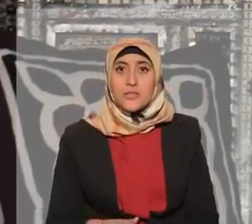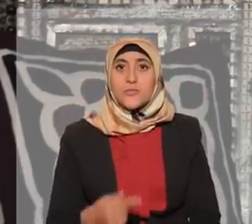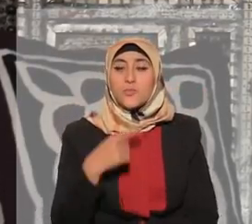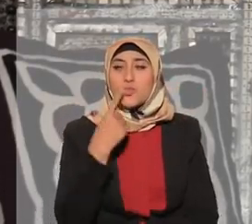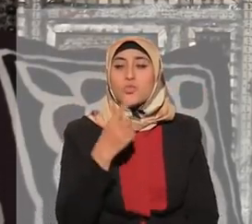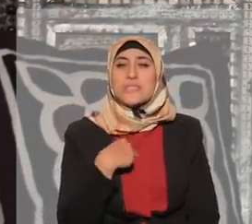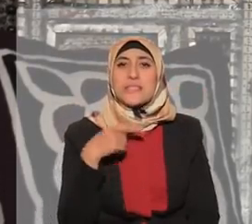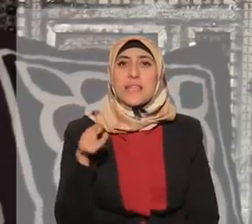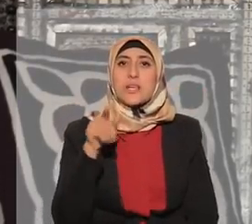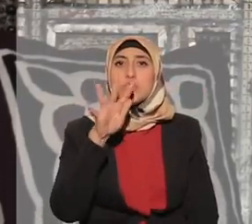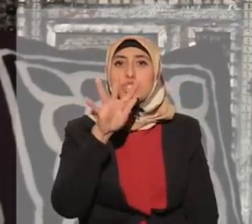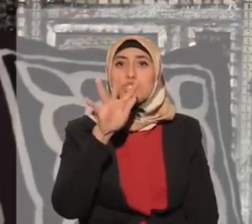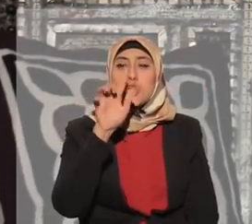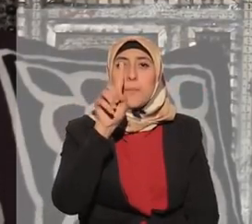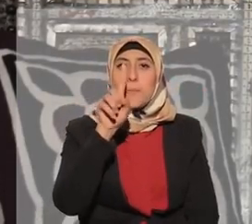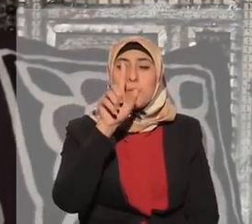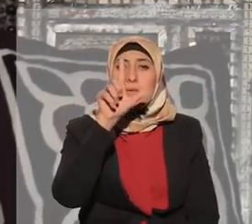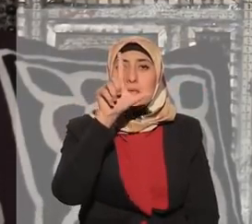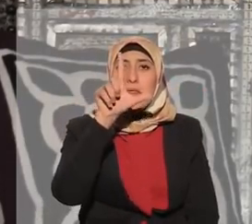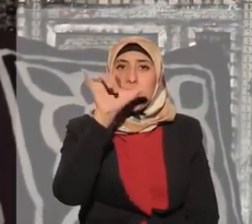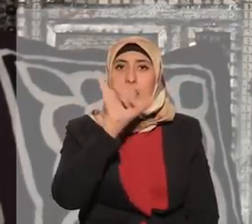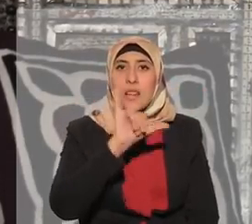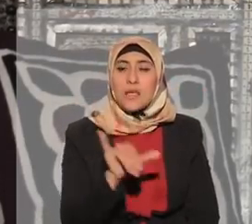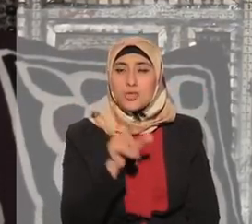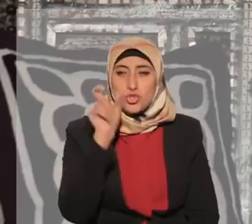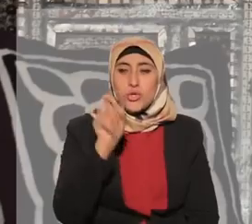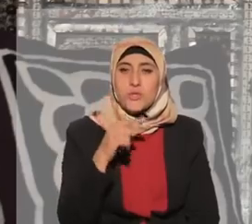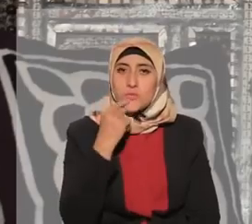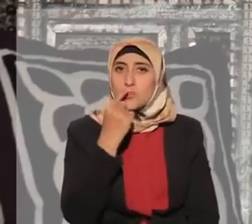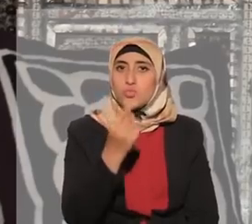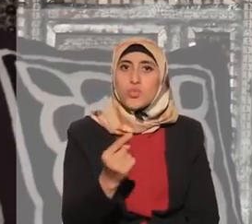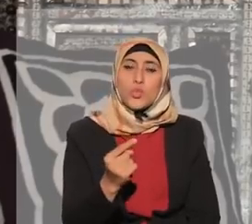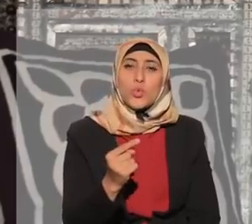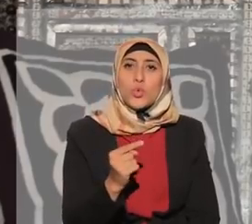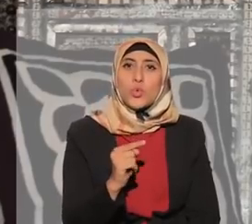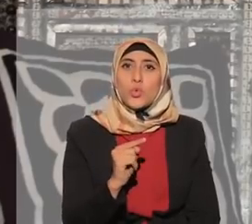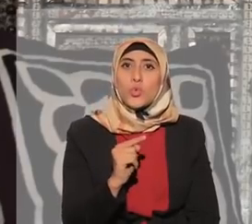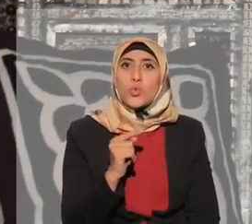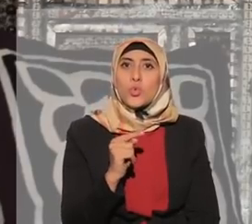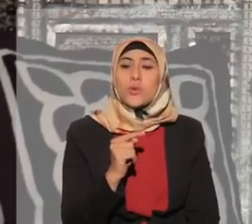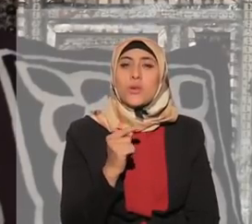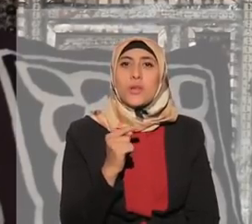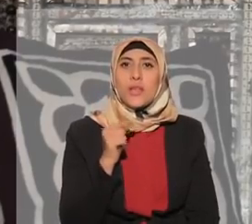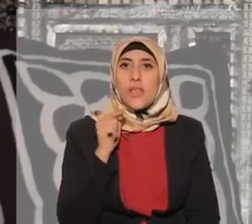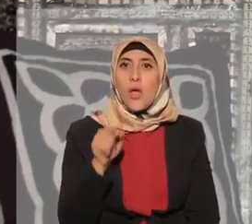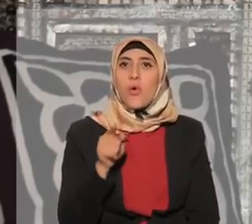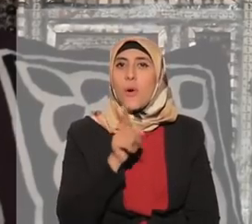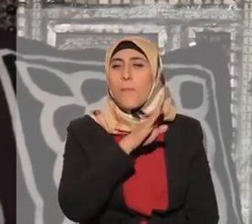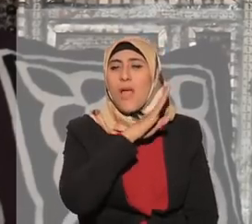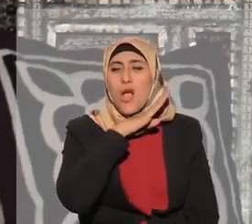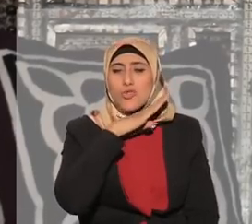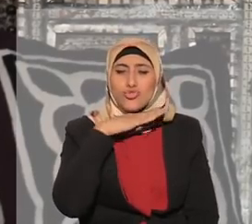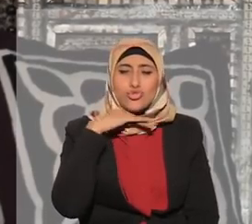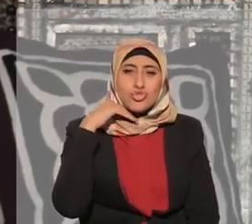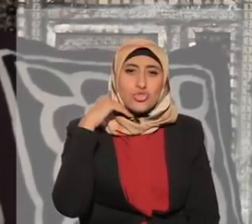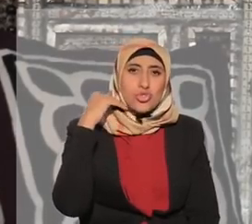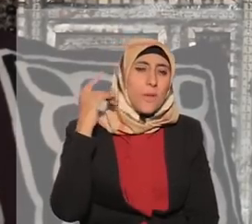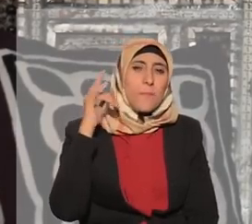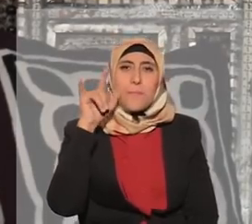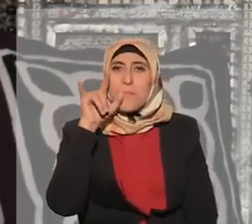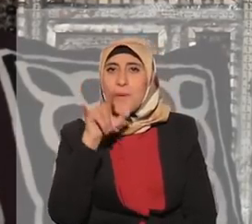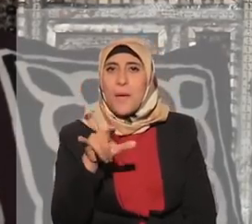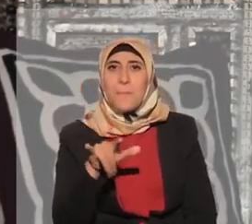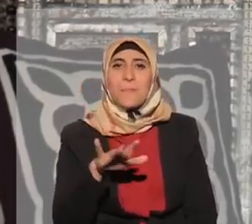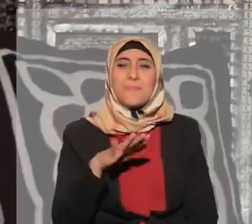يذكرون عن سيدنا الشبلي، الشبلي مر معنا في المجالس الماضية أنه من العشاق من العاشقين الوالهين من أهل